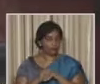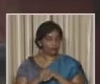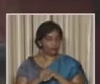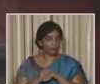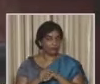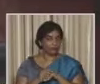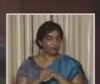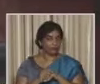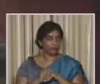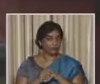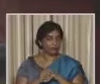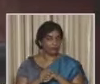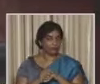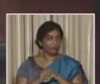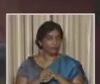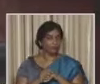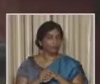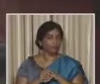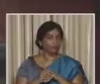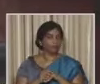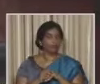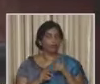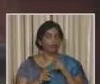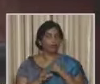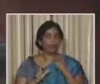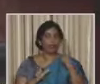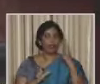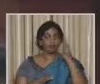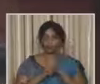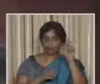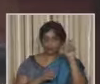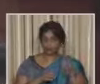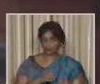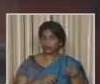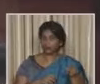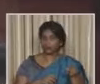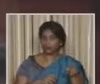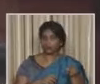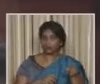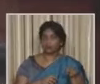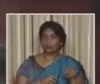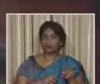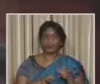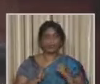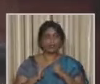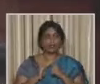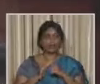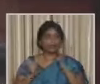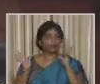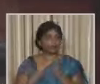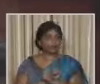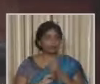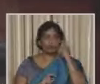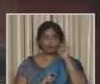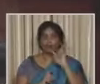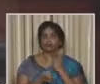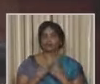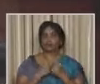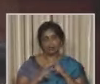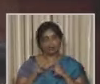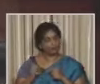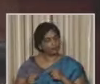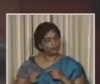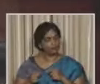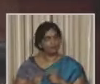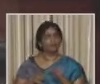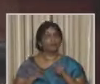இதில் பிரதிநிதித்துவம் செய்கிறார் இராணுவ உளவுத்துறையைச் சேர்ந்த ஒருவர். அவர் எக்னலிகோடவை கடத்தி செல்லல் தொடர்பான விசாரணை செய்ய